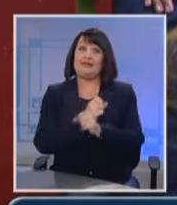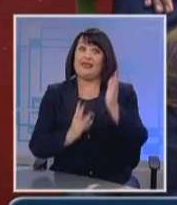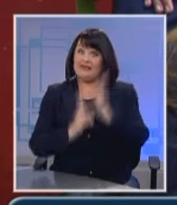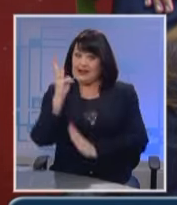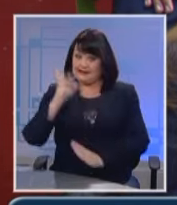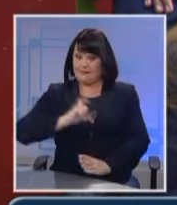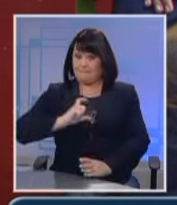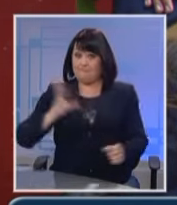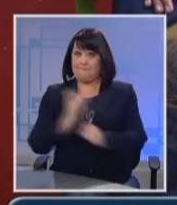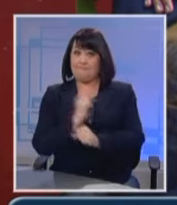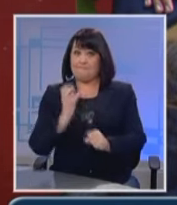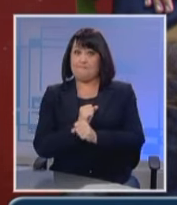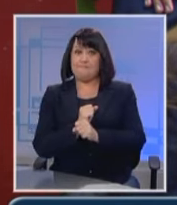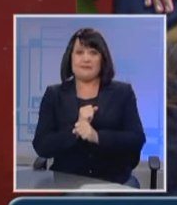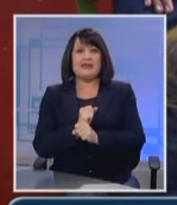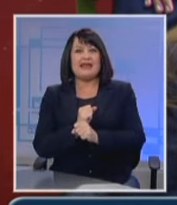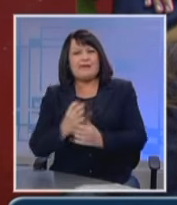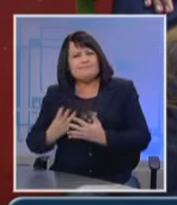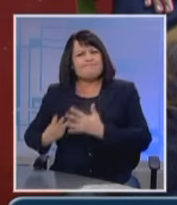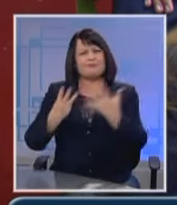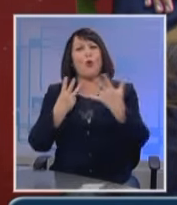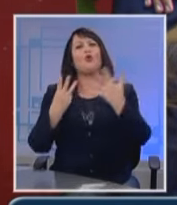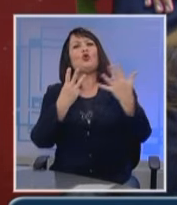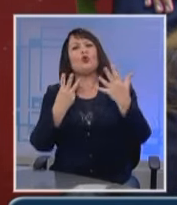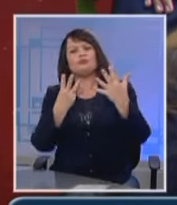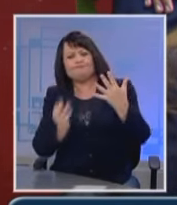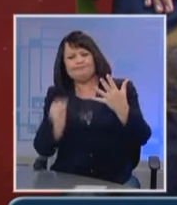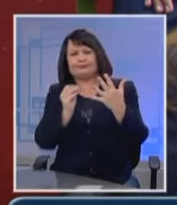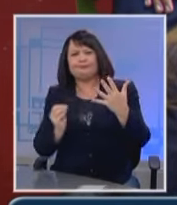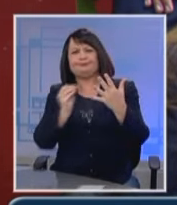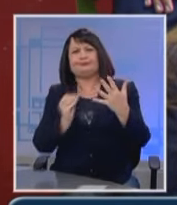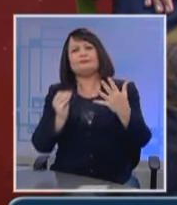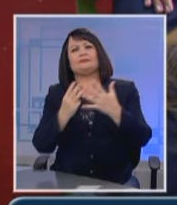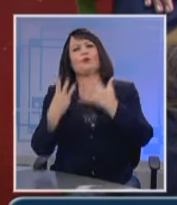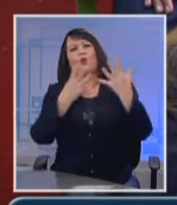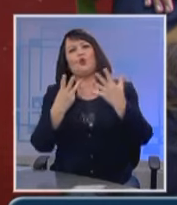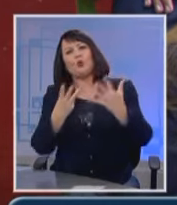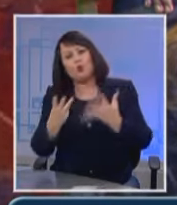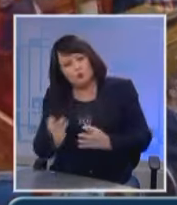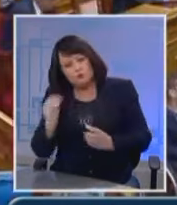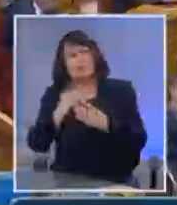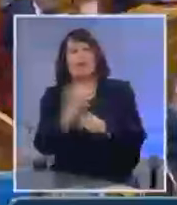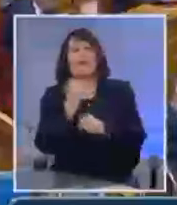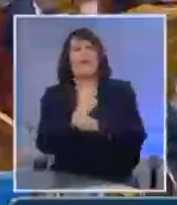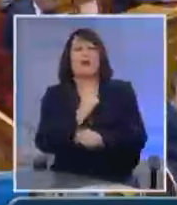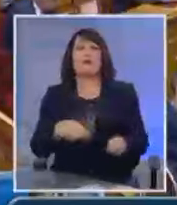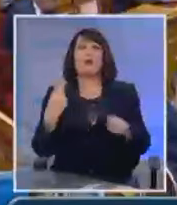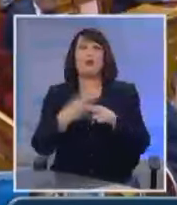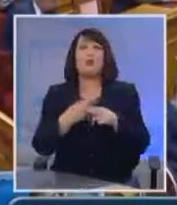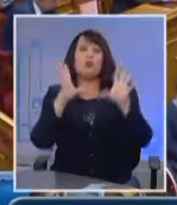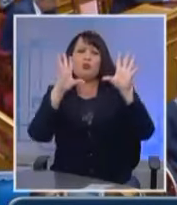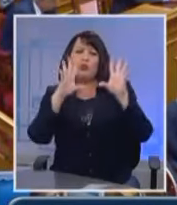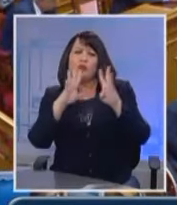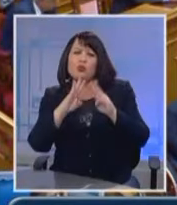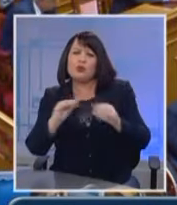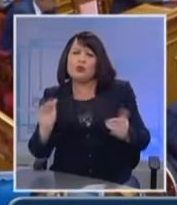μετάλλια και πάρα πολλά πλασαρίσματα στην οκτάδα. Ωστόσο, πίσω από αυτές τις μεγάλες επιτυχίες και όταν σβήνουν τα φώτα,